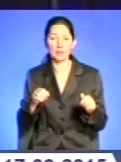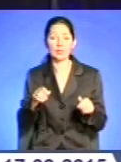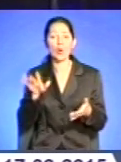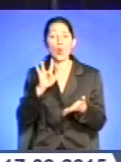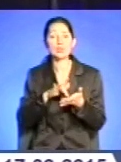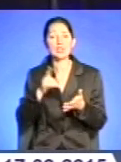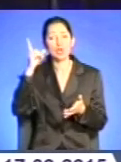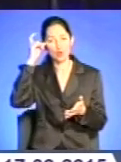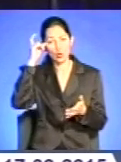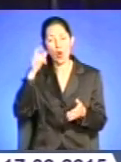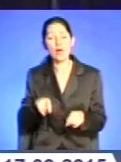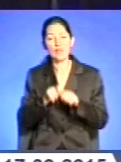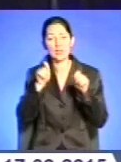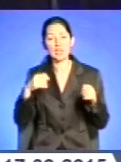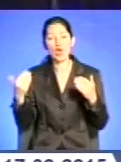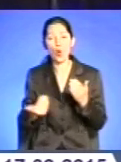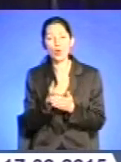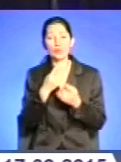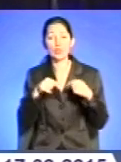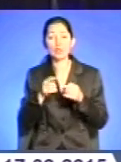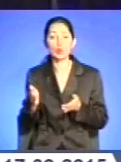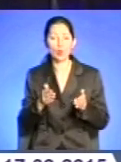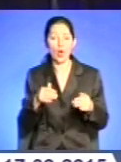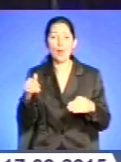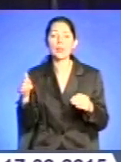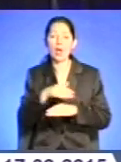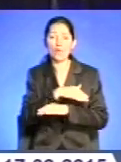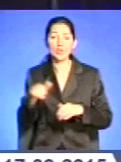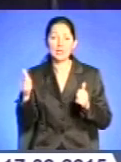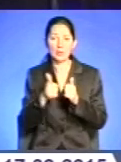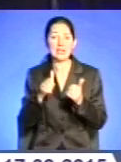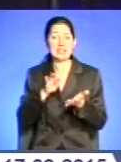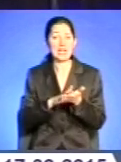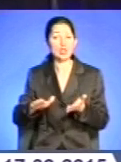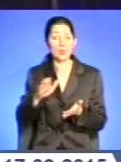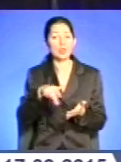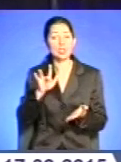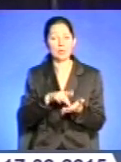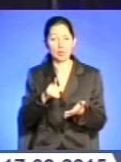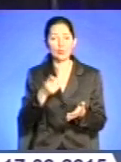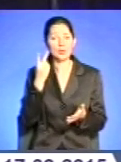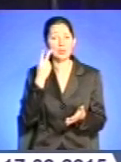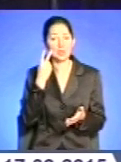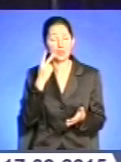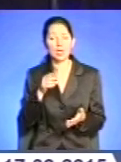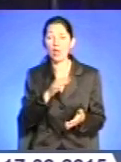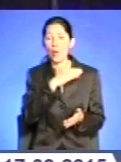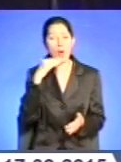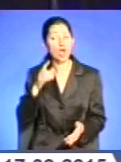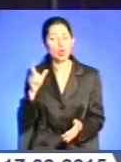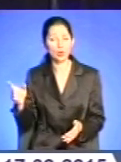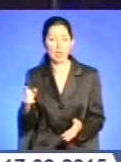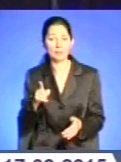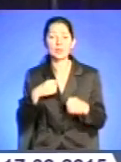У центрі Чорткова відкрили оновлену ділянку дороги. Вулиця прилягає до центральної площі міста, тому тут завжди людно. Її урочисте відкриття